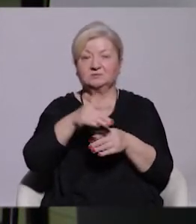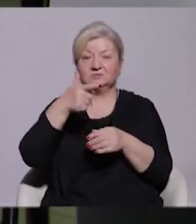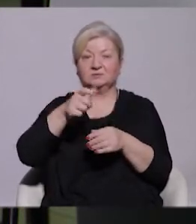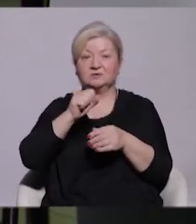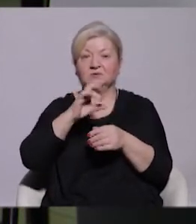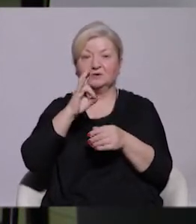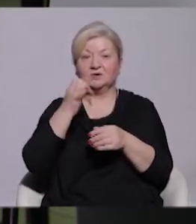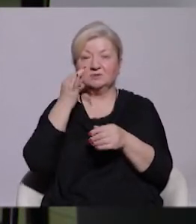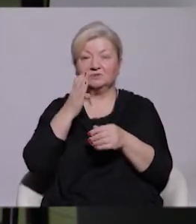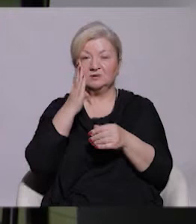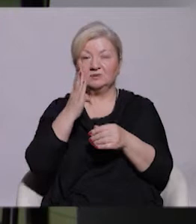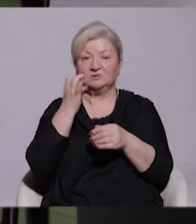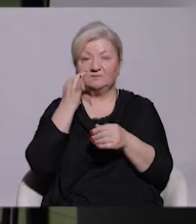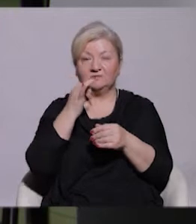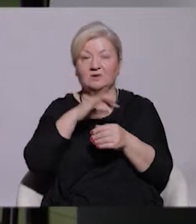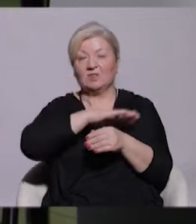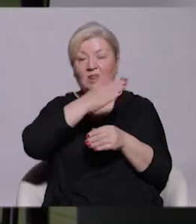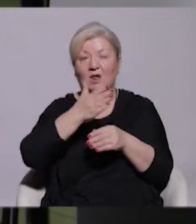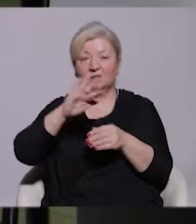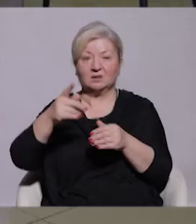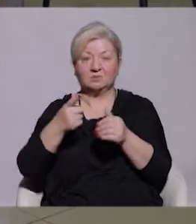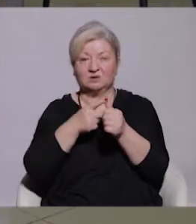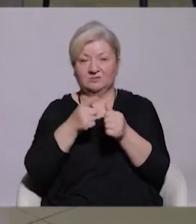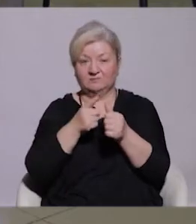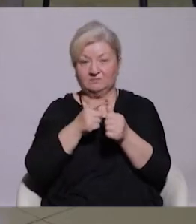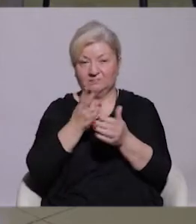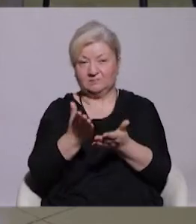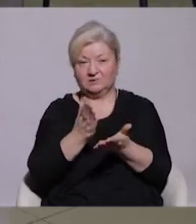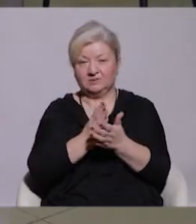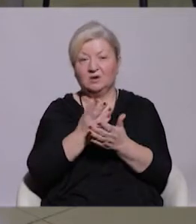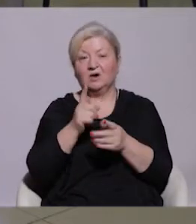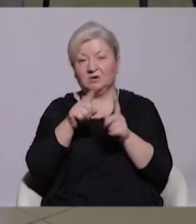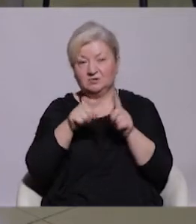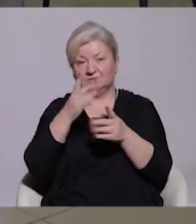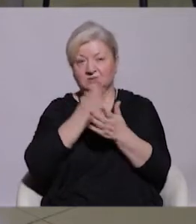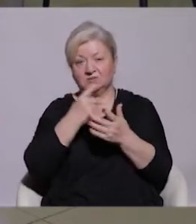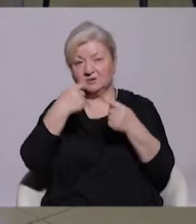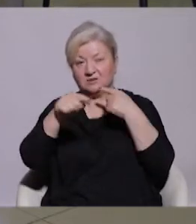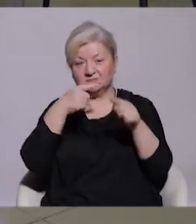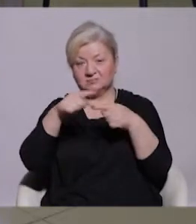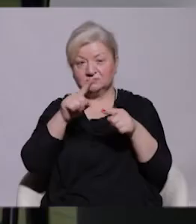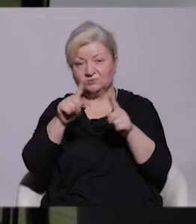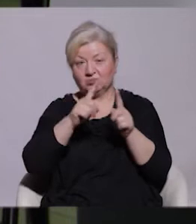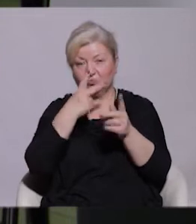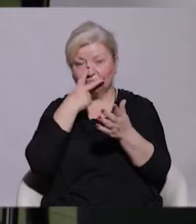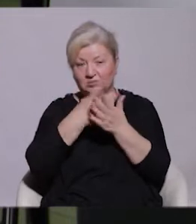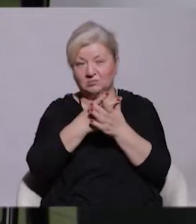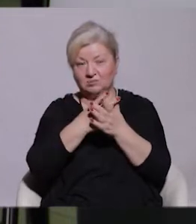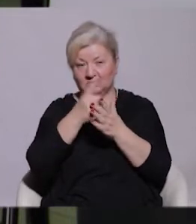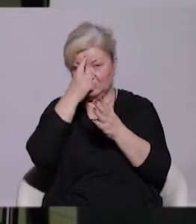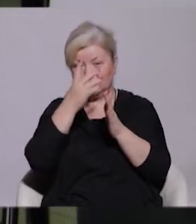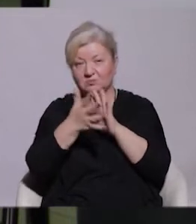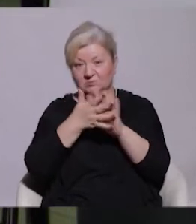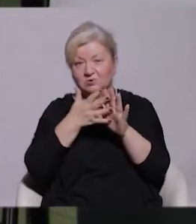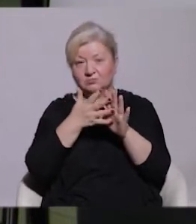ქვია. შეგვიძლია ეკრანზე დავაკვირდეთ ასეთ მოძრაობას. იმედია განსხვავება მიხვდით, რაშიც მდგომარეობს.